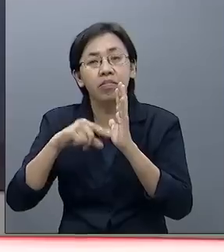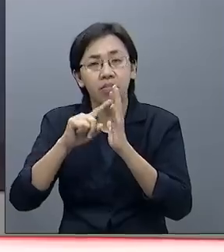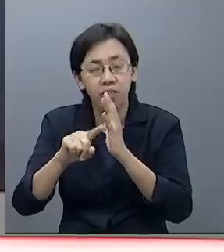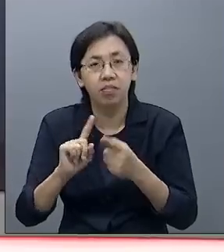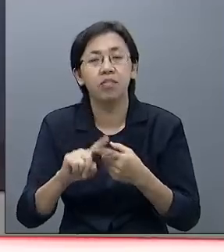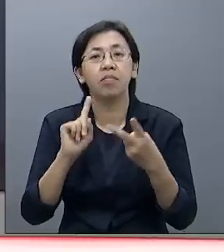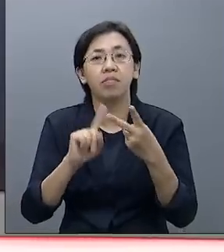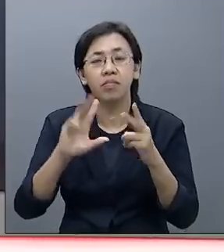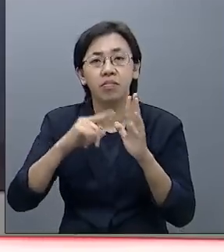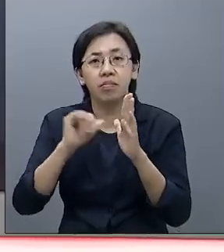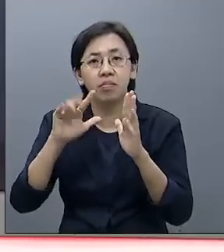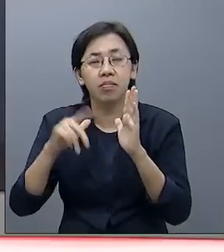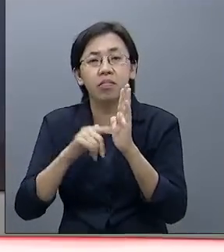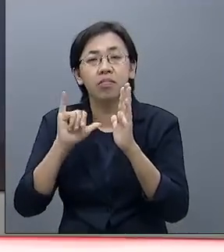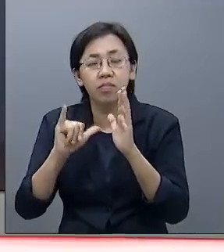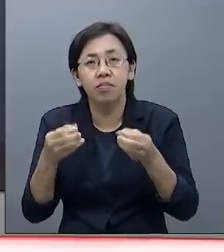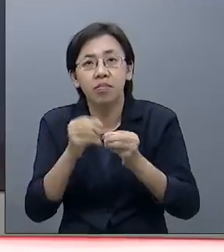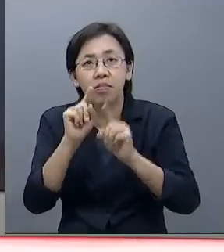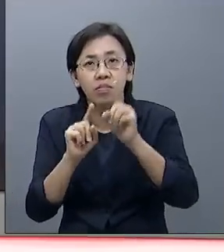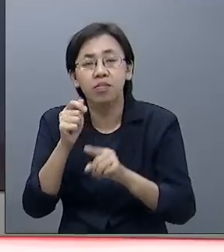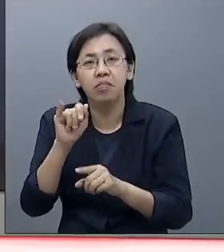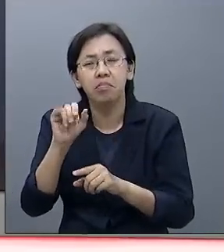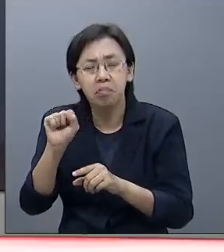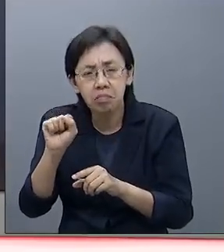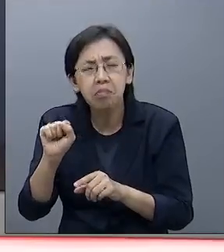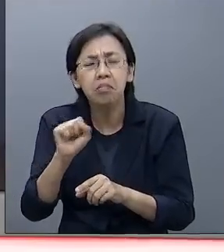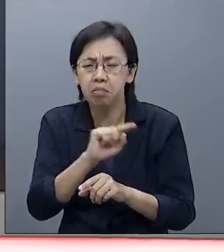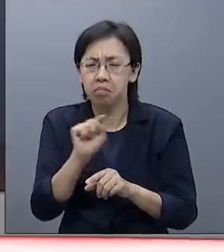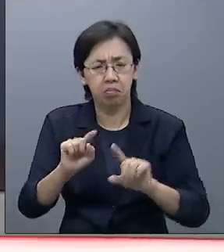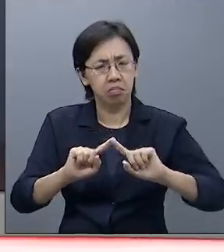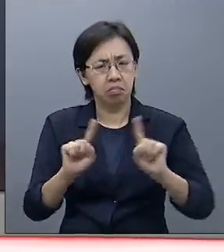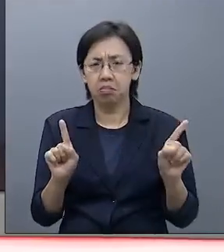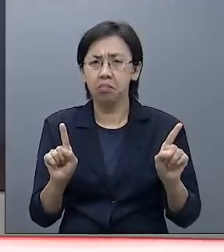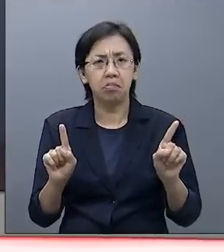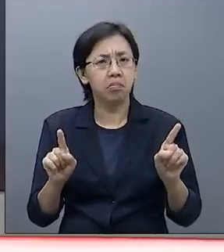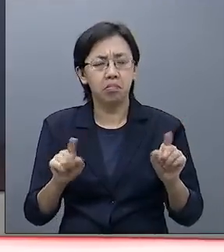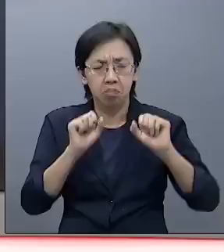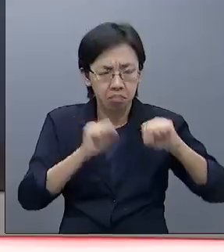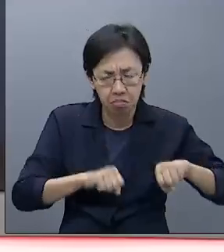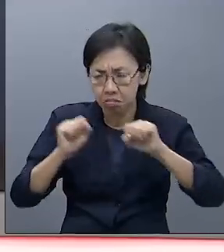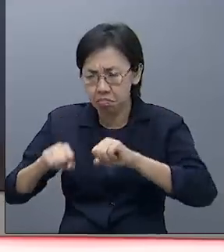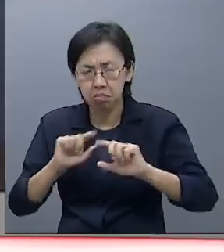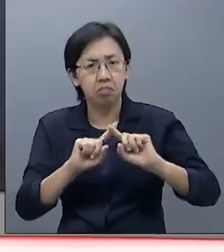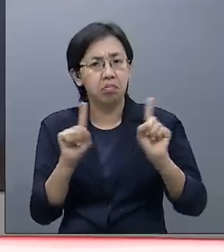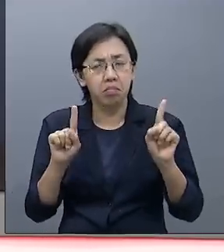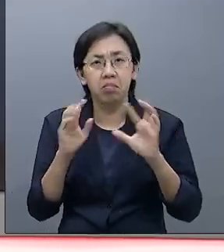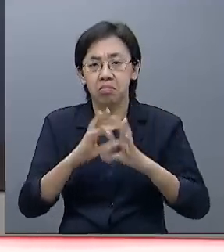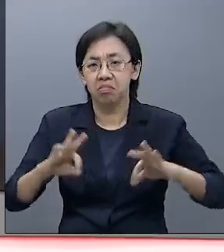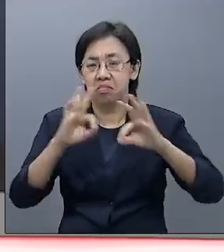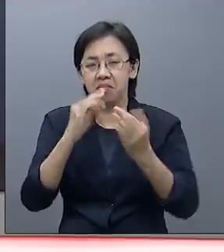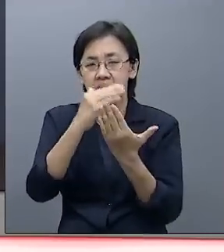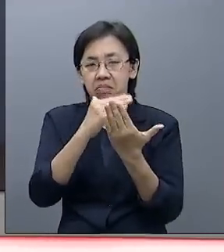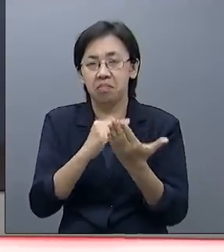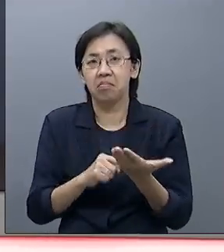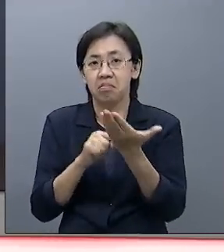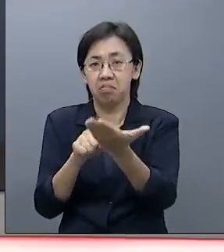ษ์กับหุ้น Advanced Info Service มีคำวินิจฉัยที่ไม่เหมือนกันและสำคัญอยู่ที่คำร้องตามข้อกล่าวห